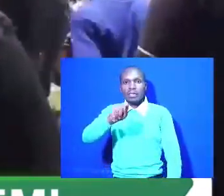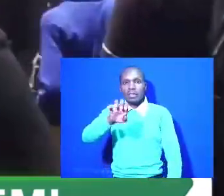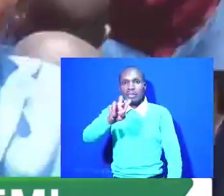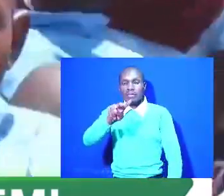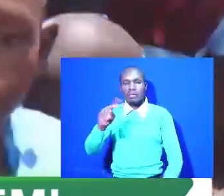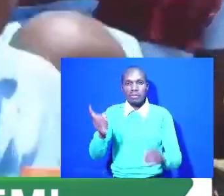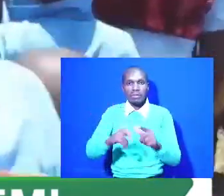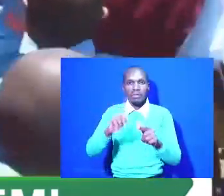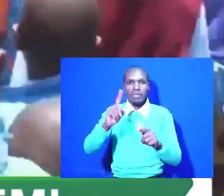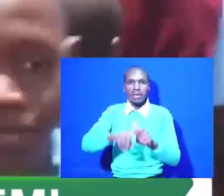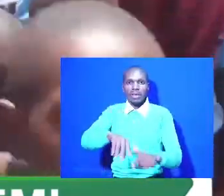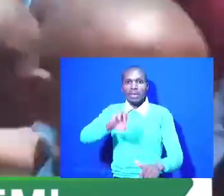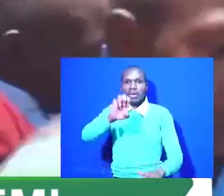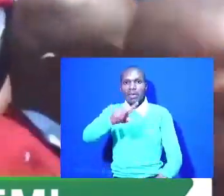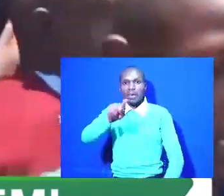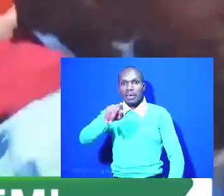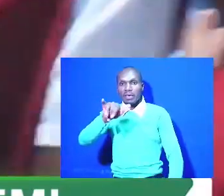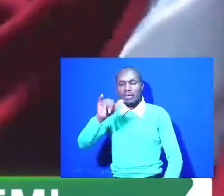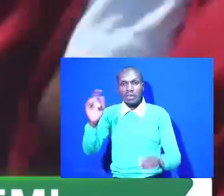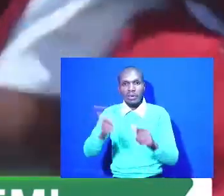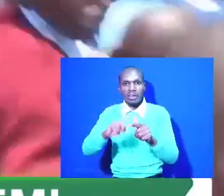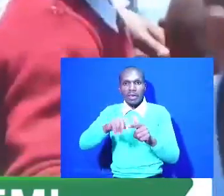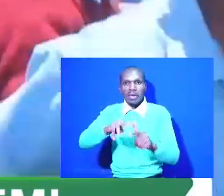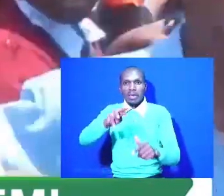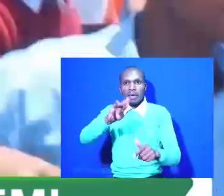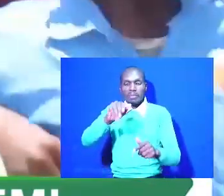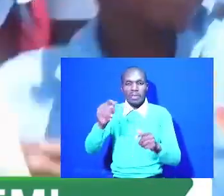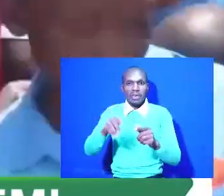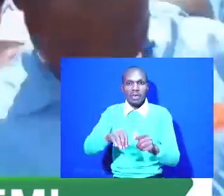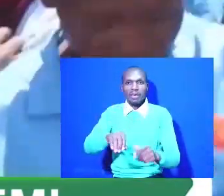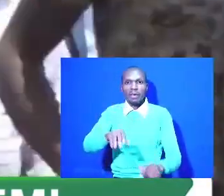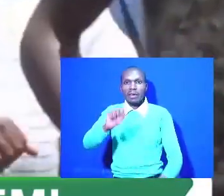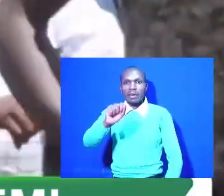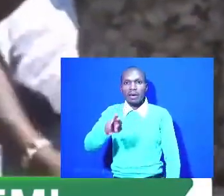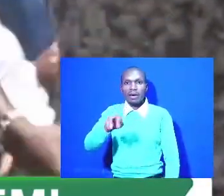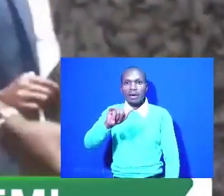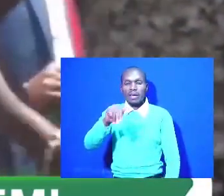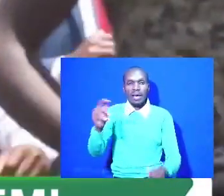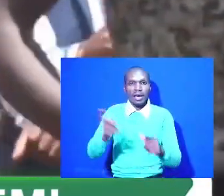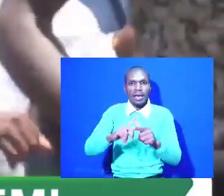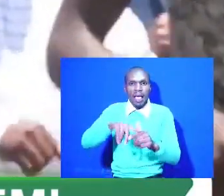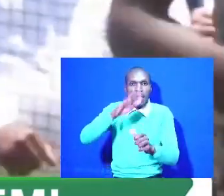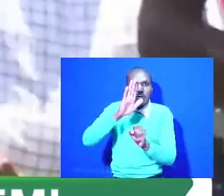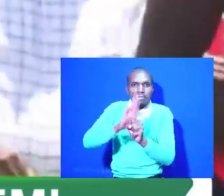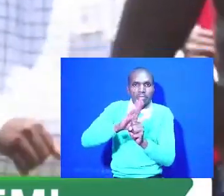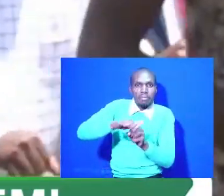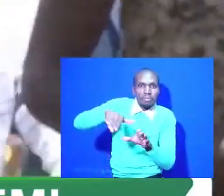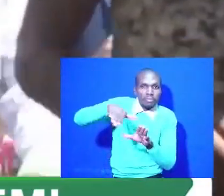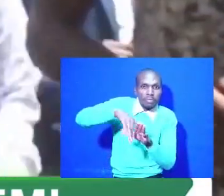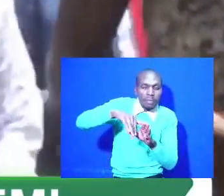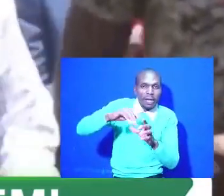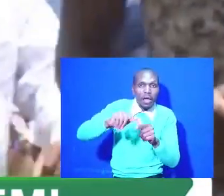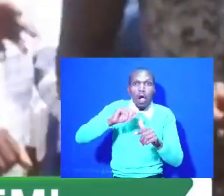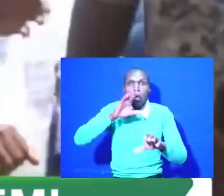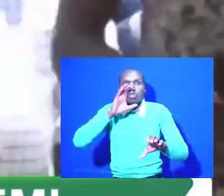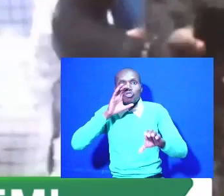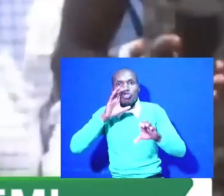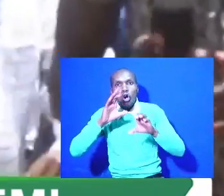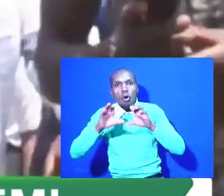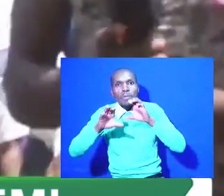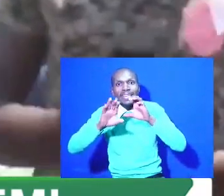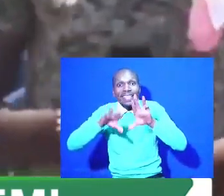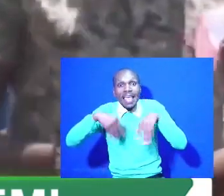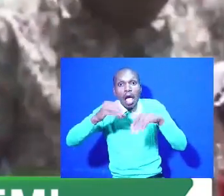senator omochore SC Okenyuri omo MCA bwenseme yo Steve Arika gatia bande abange aseba kwanira igoro yo